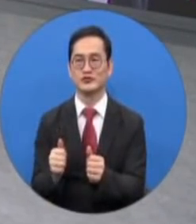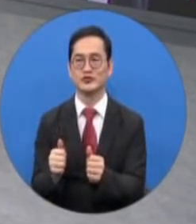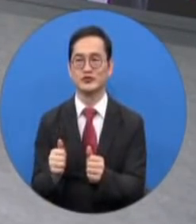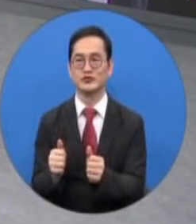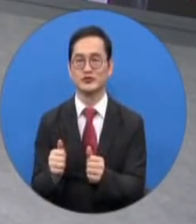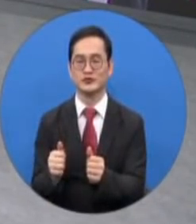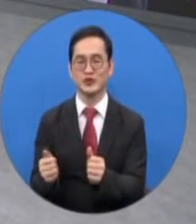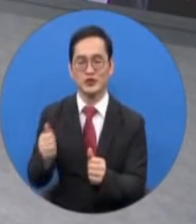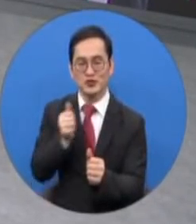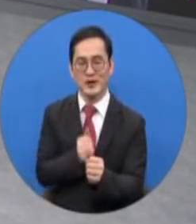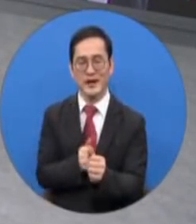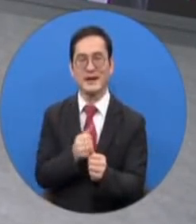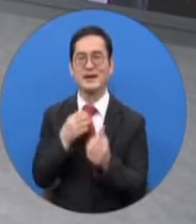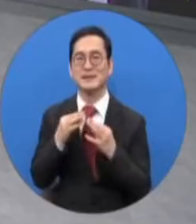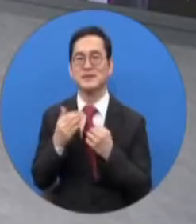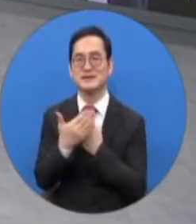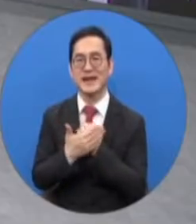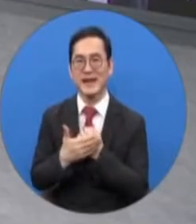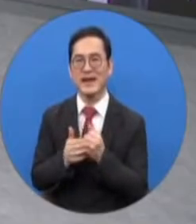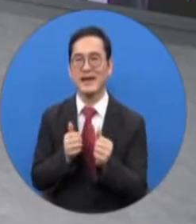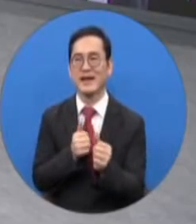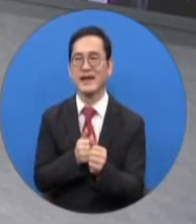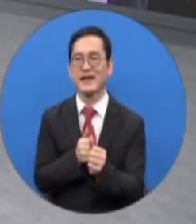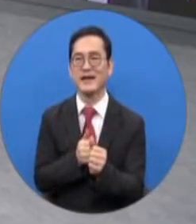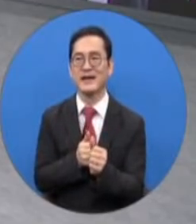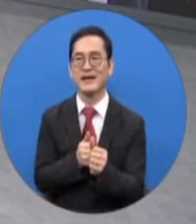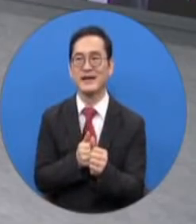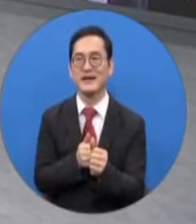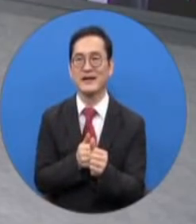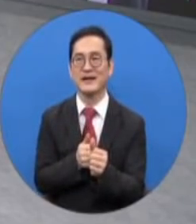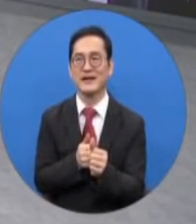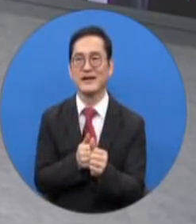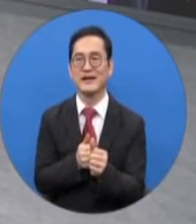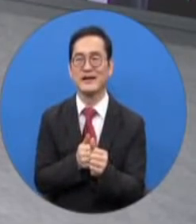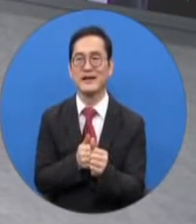사이 뒷열에 김은혜 대변인 얼굴 빼꼼 나왔고